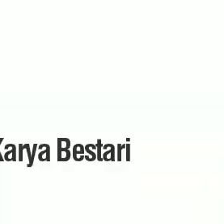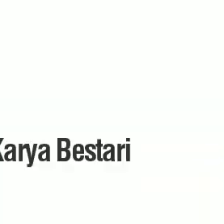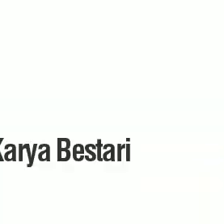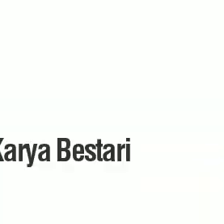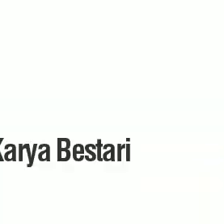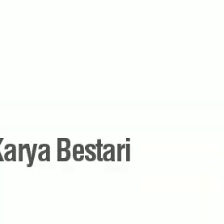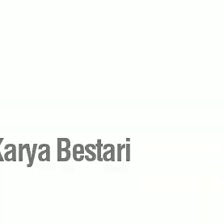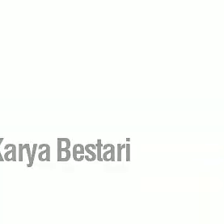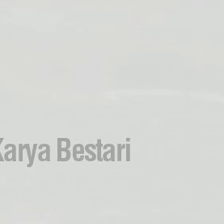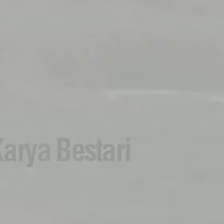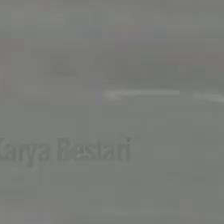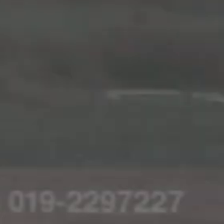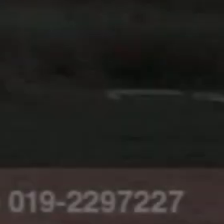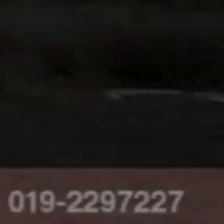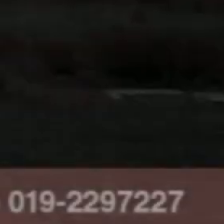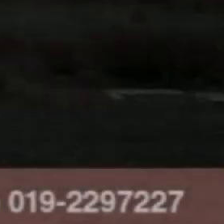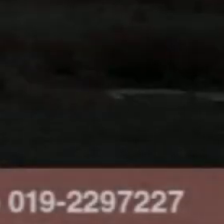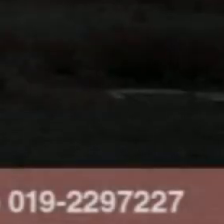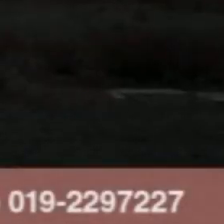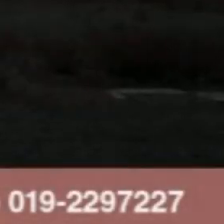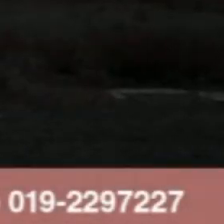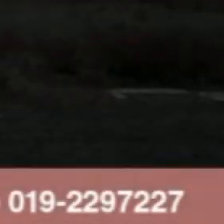Indonesia ini